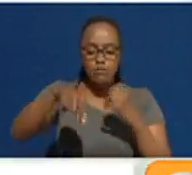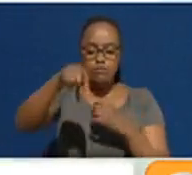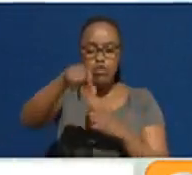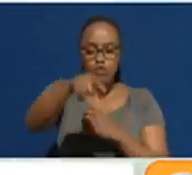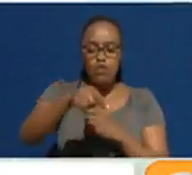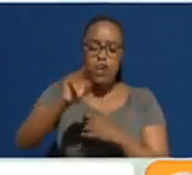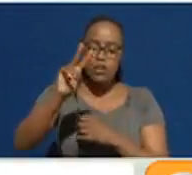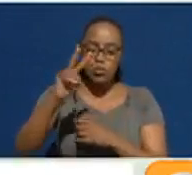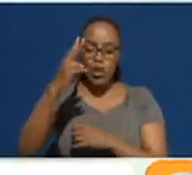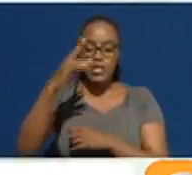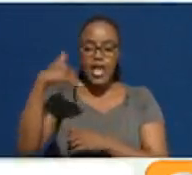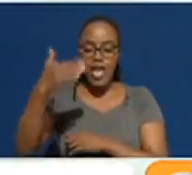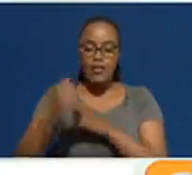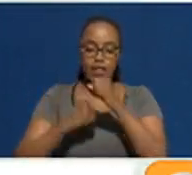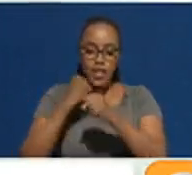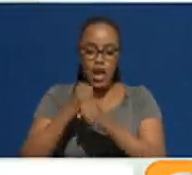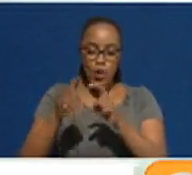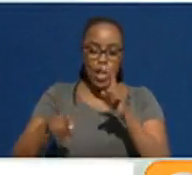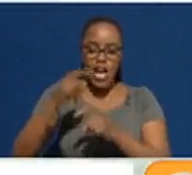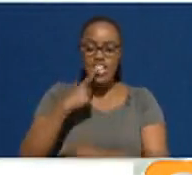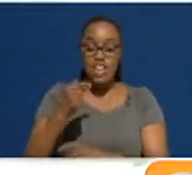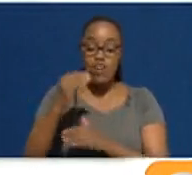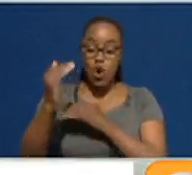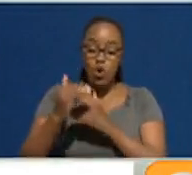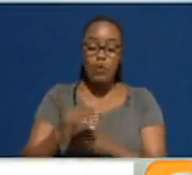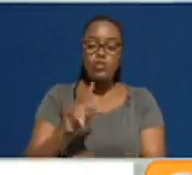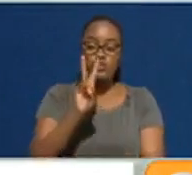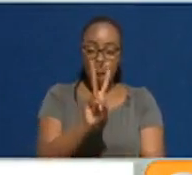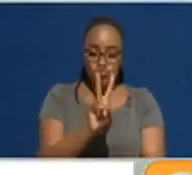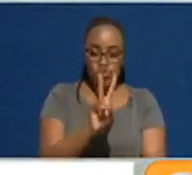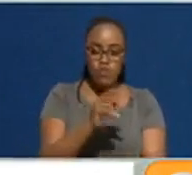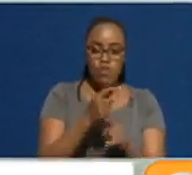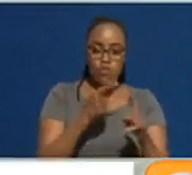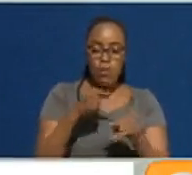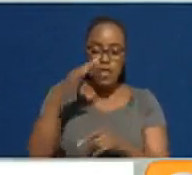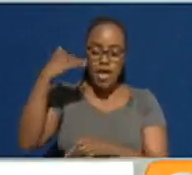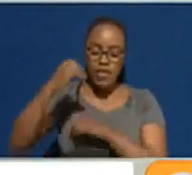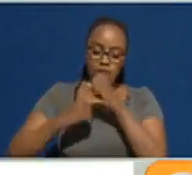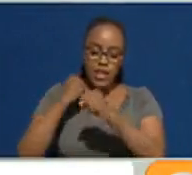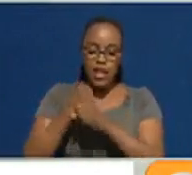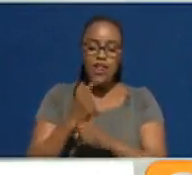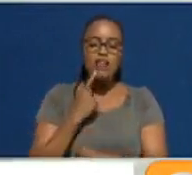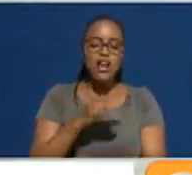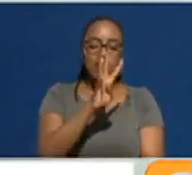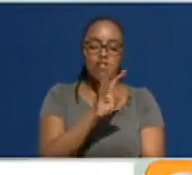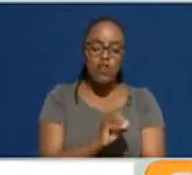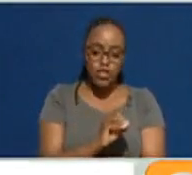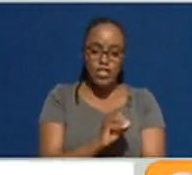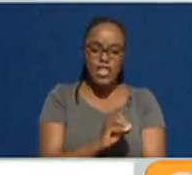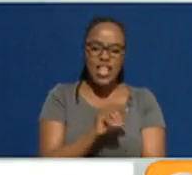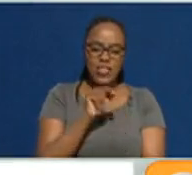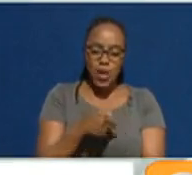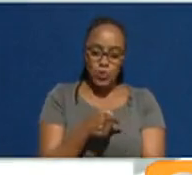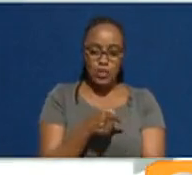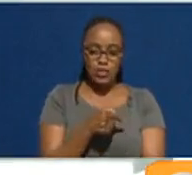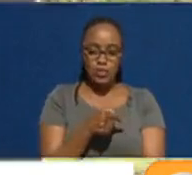per year, and which is set to increase rice production by nearly twofold from the current annual production of 140,000